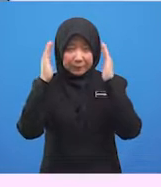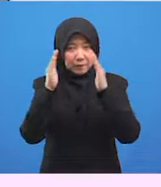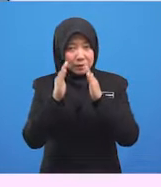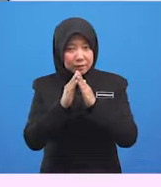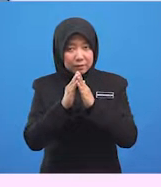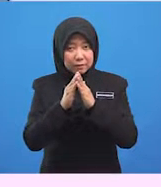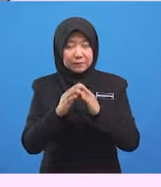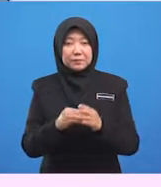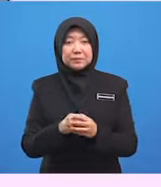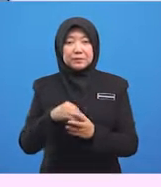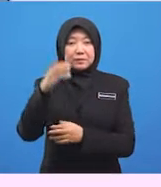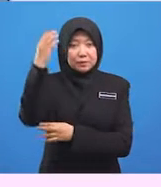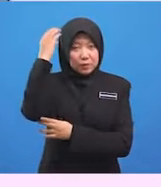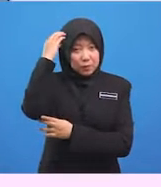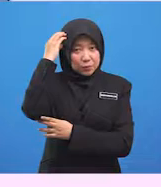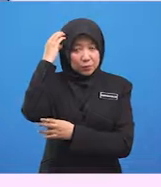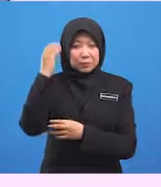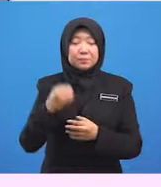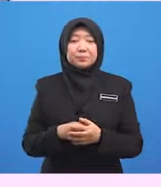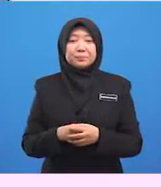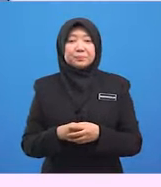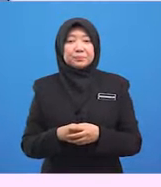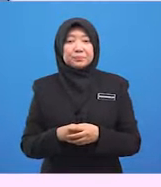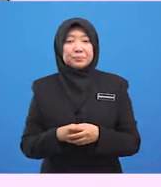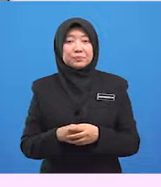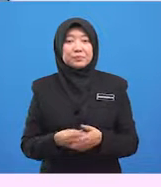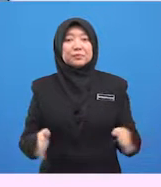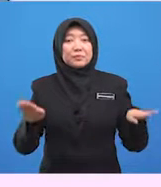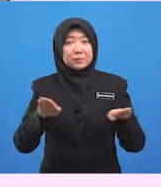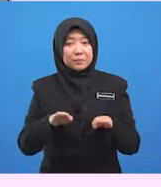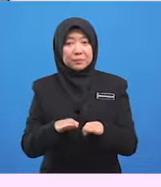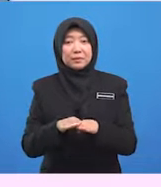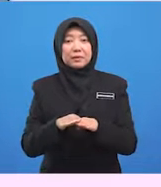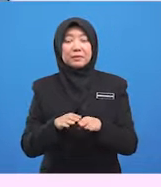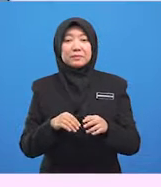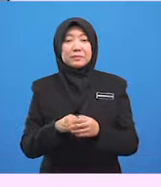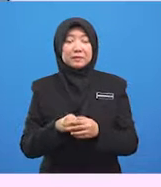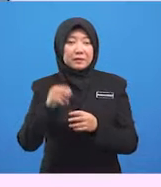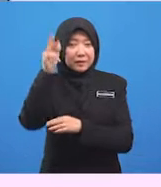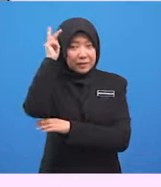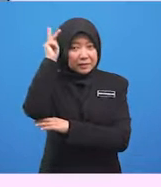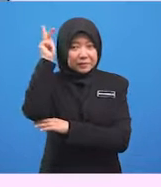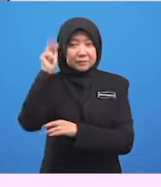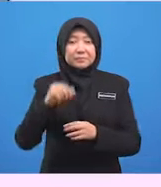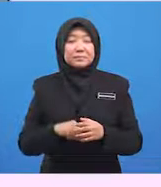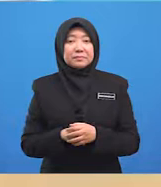Jenderal hillyby slamor Lembah Negeri dipeluk lantai